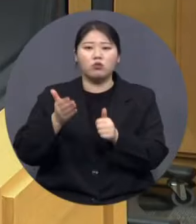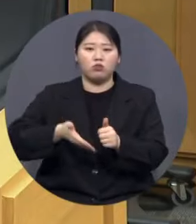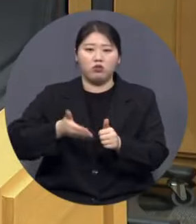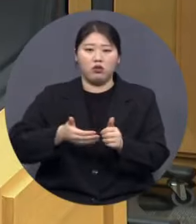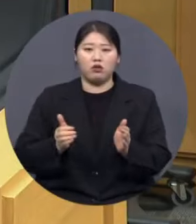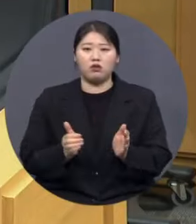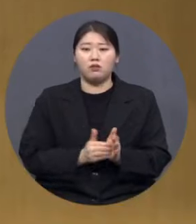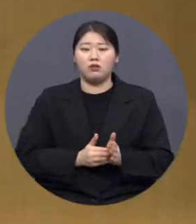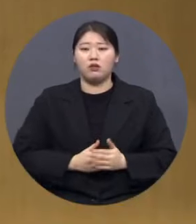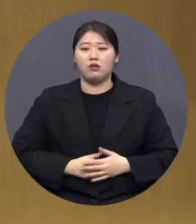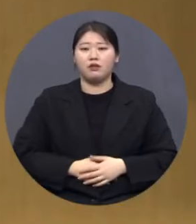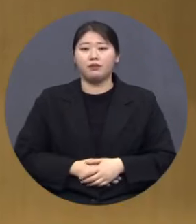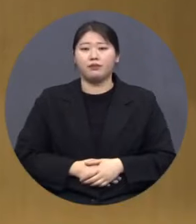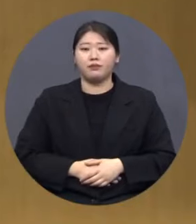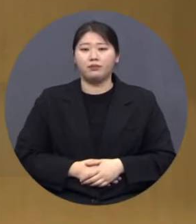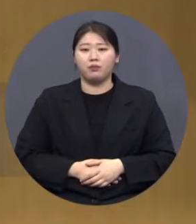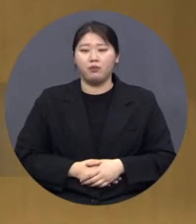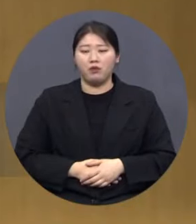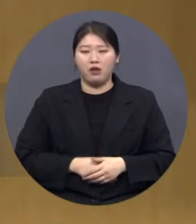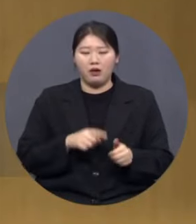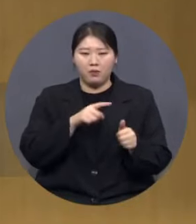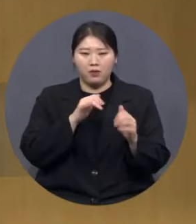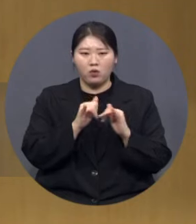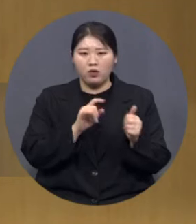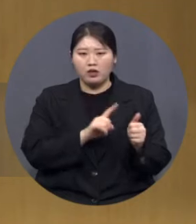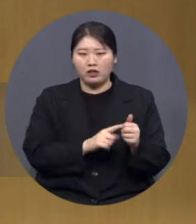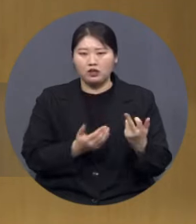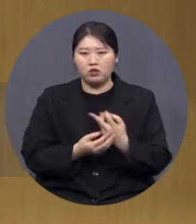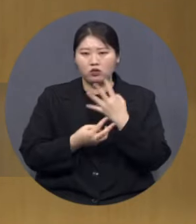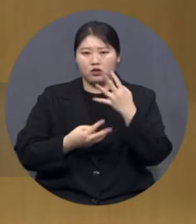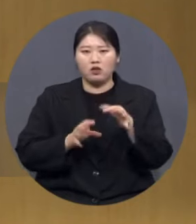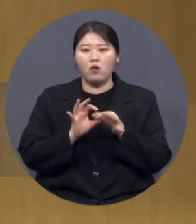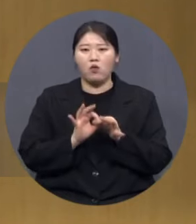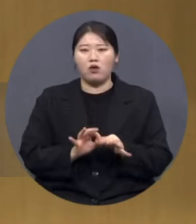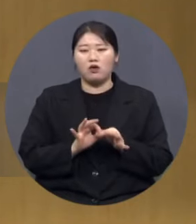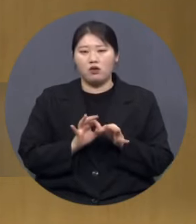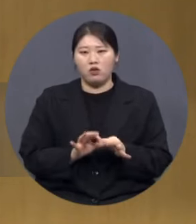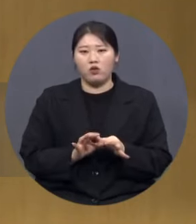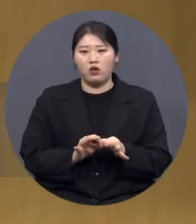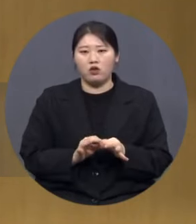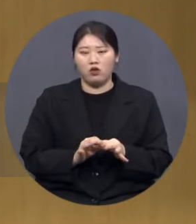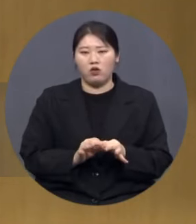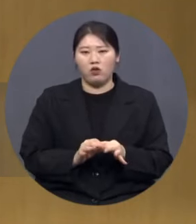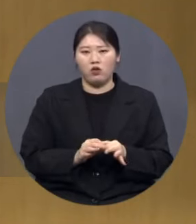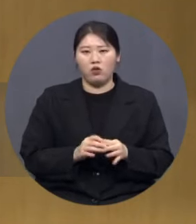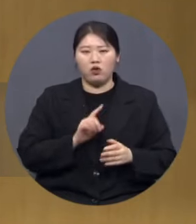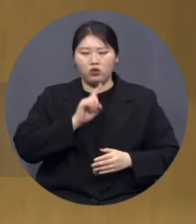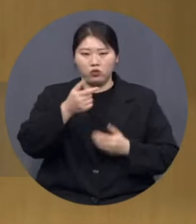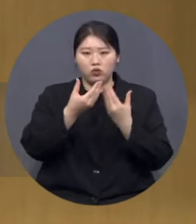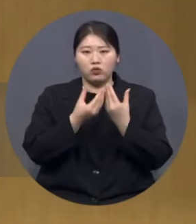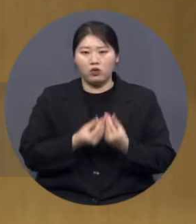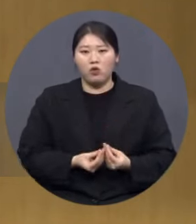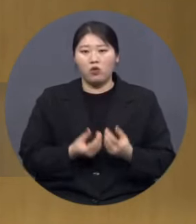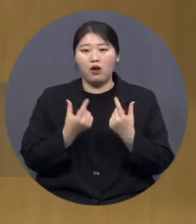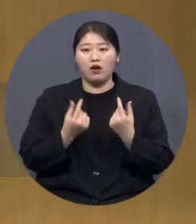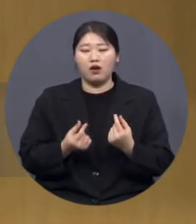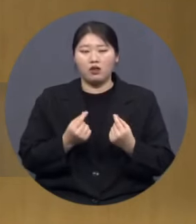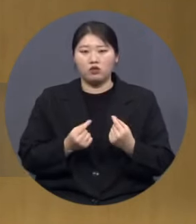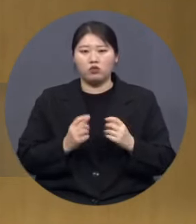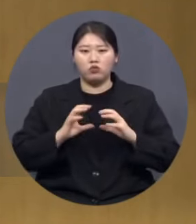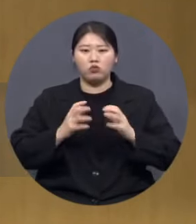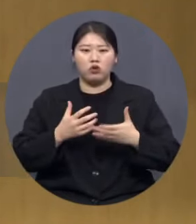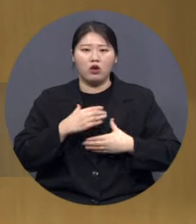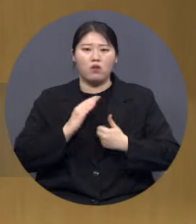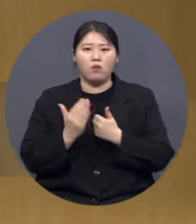요청했습니다. 피고인 강순주가 제주 4.3 사건과 관련하여 공소사실과 같은 국가보안법 위반